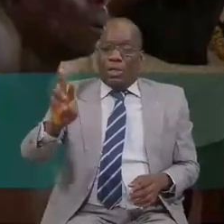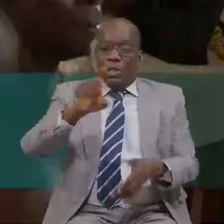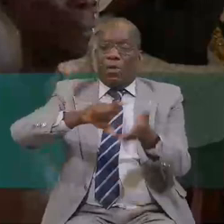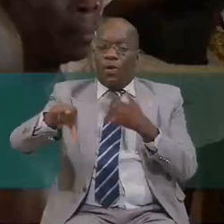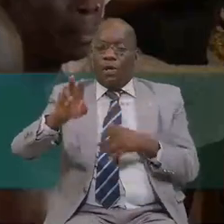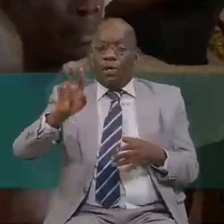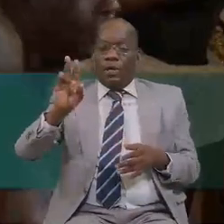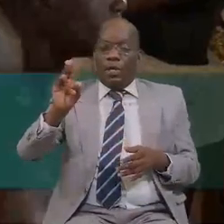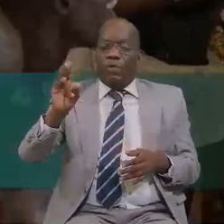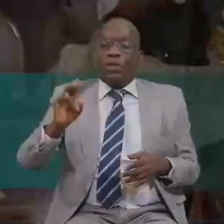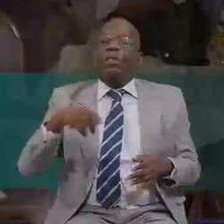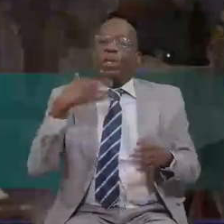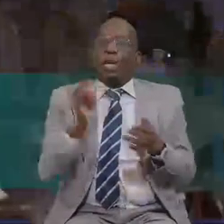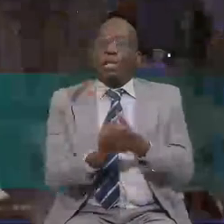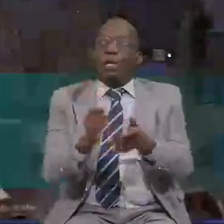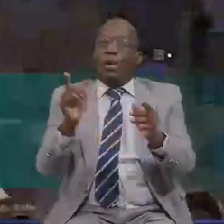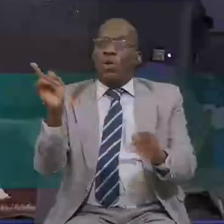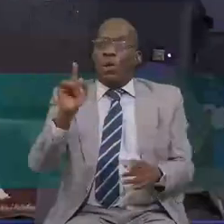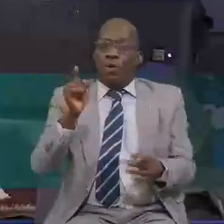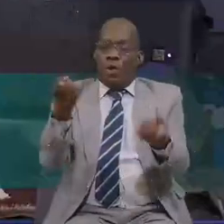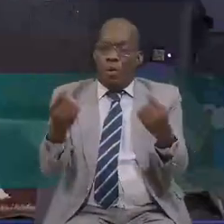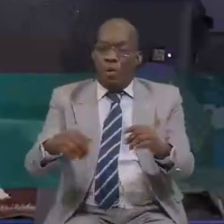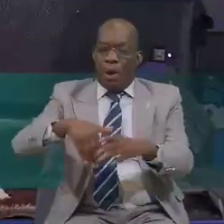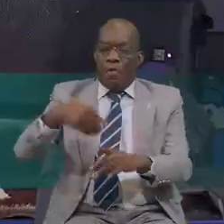séparez-vous, dit le Seigneur.